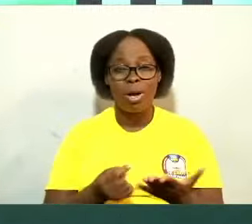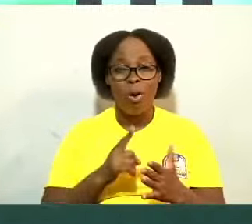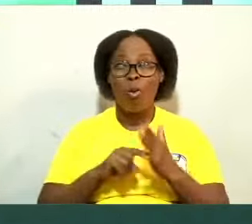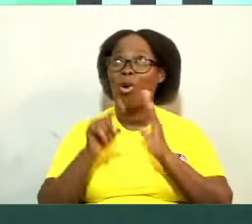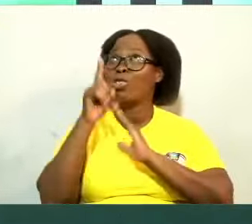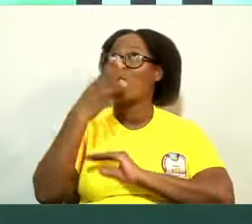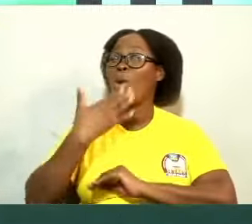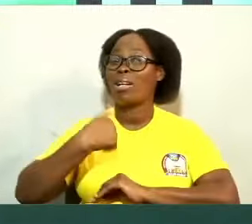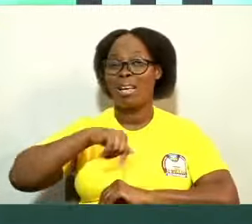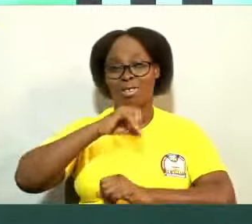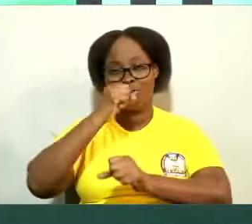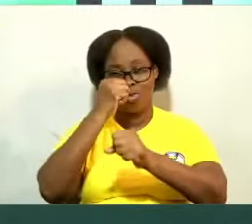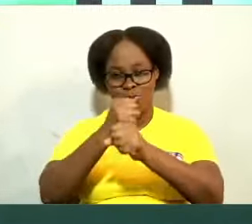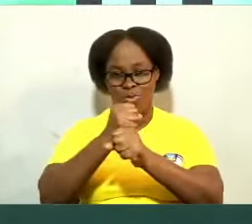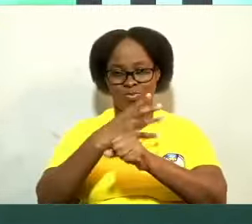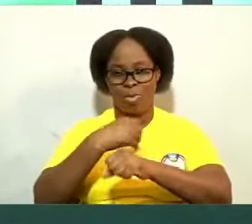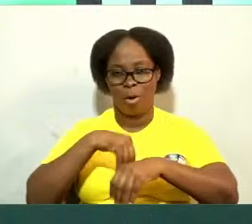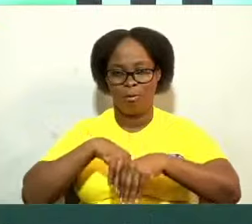unachotaka tutende?